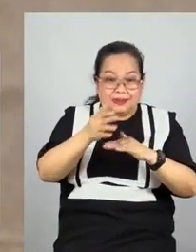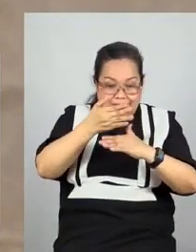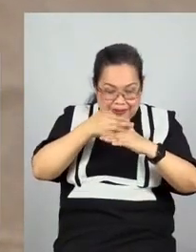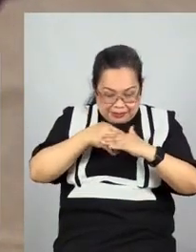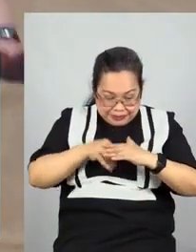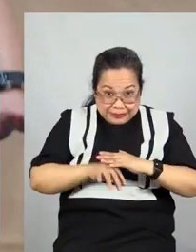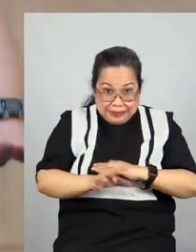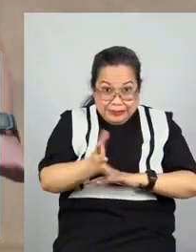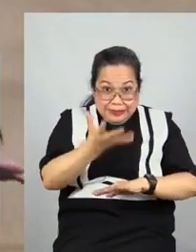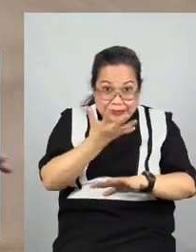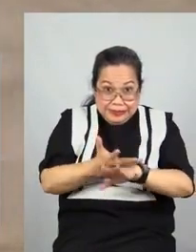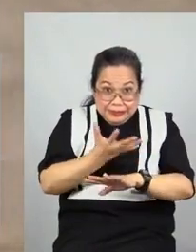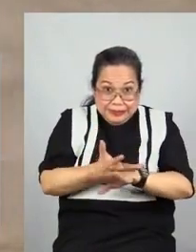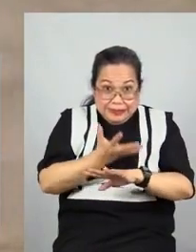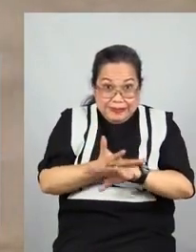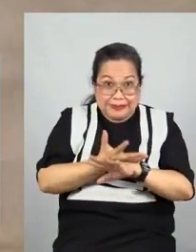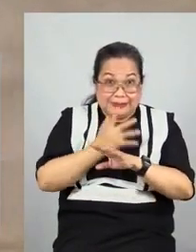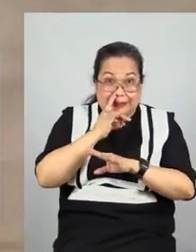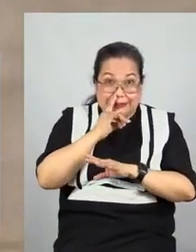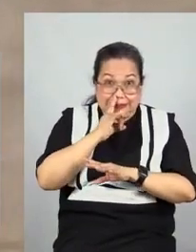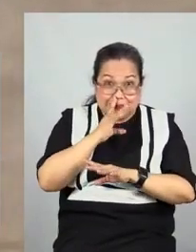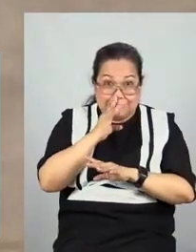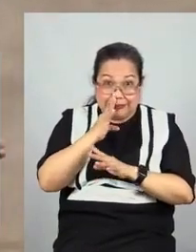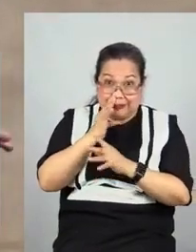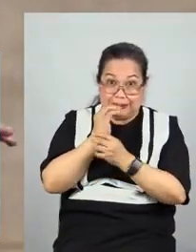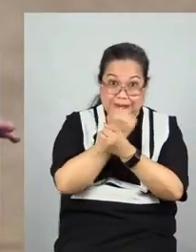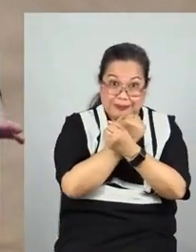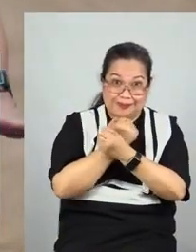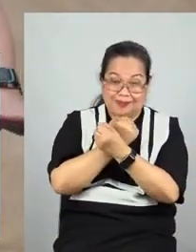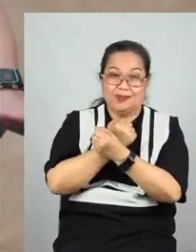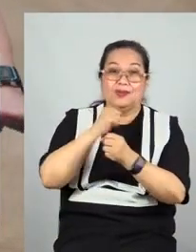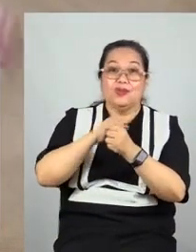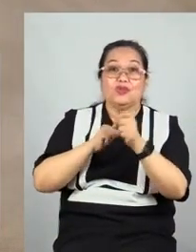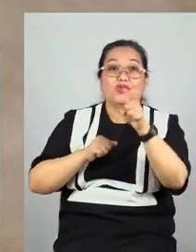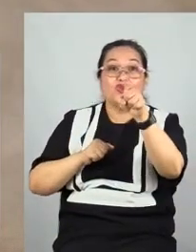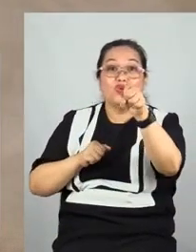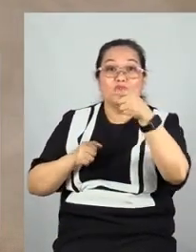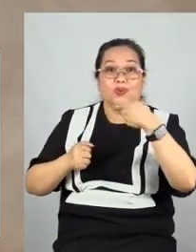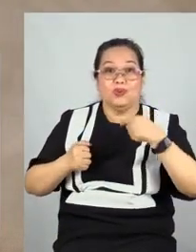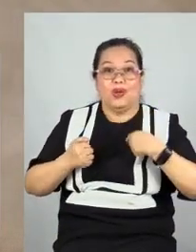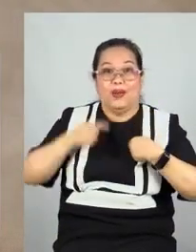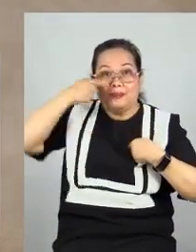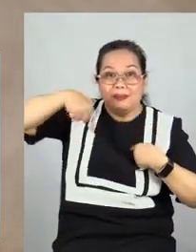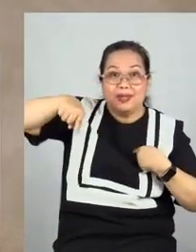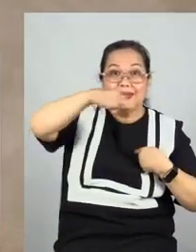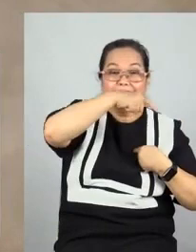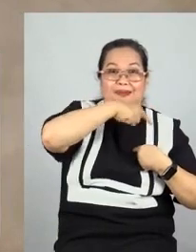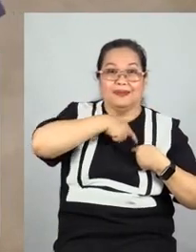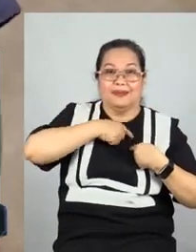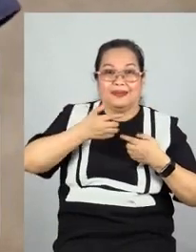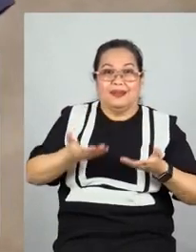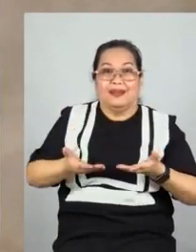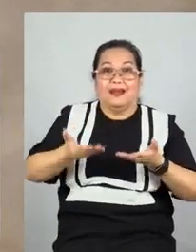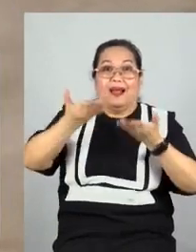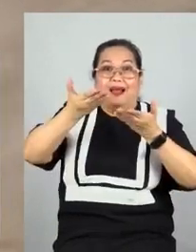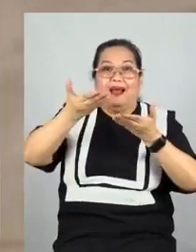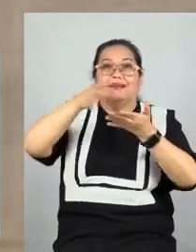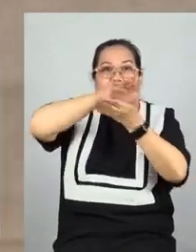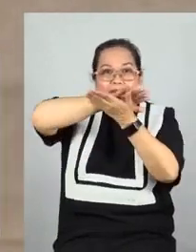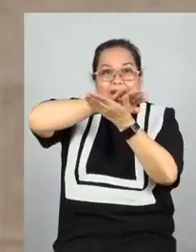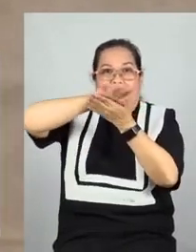naging alipin, para tayo ay kanyang maiangat.